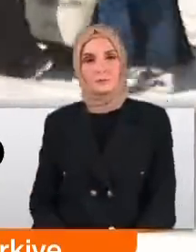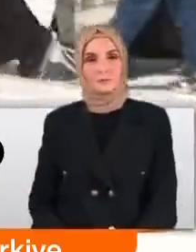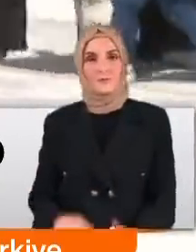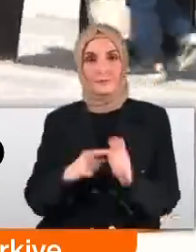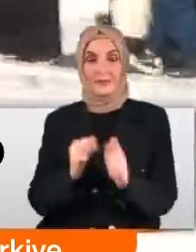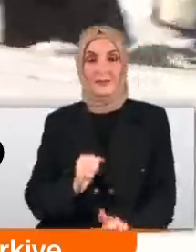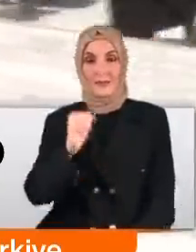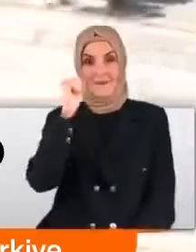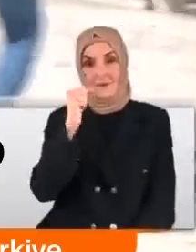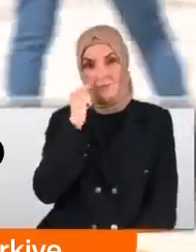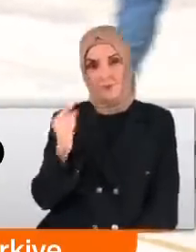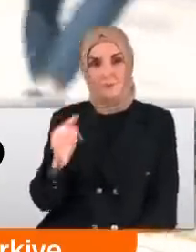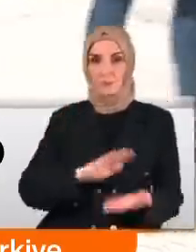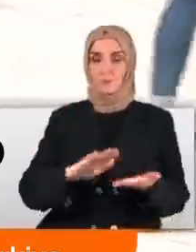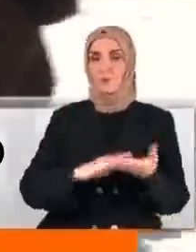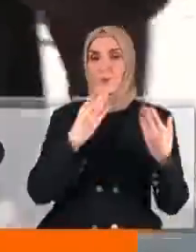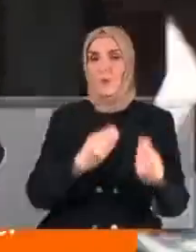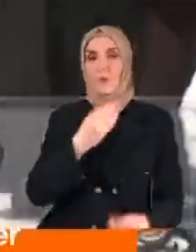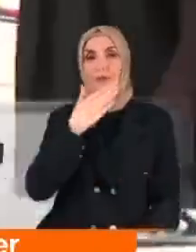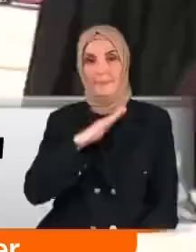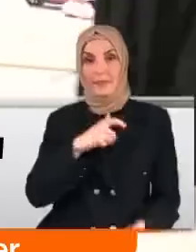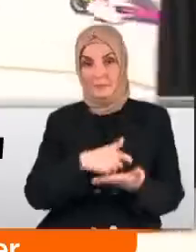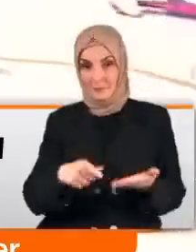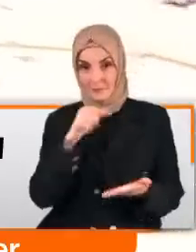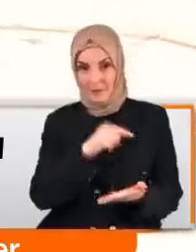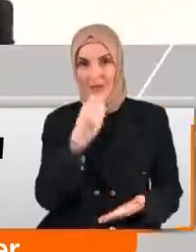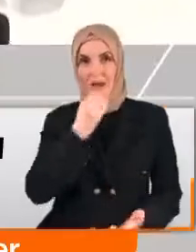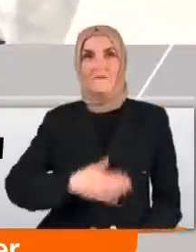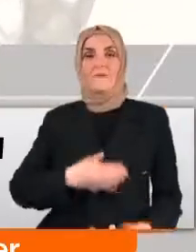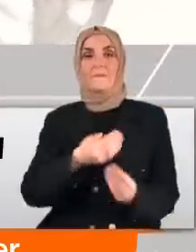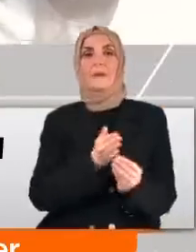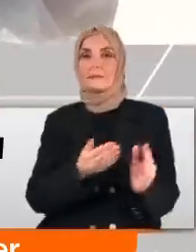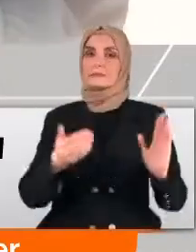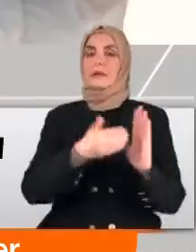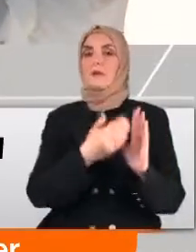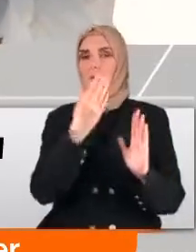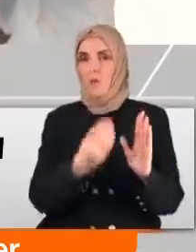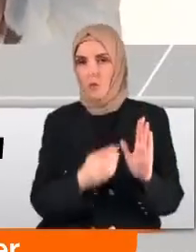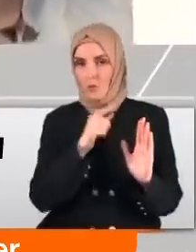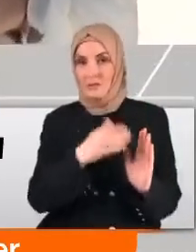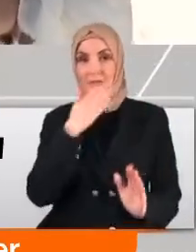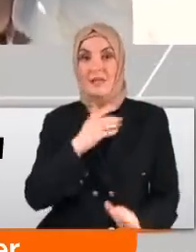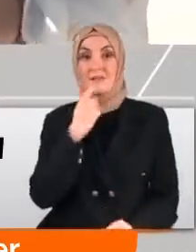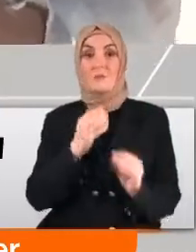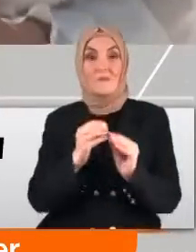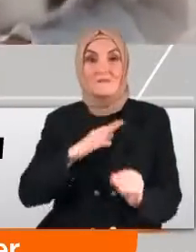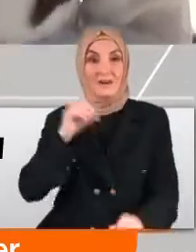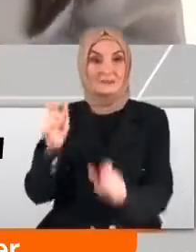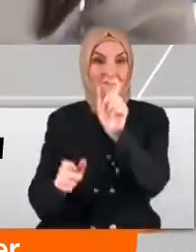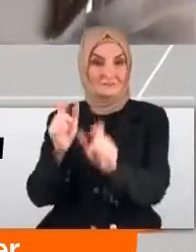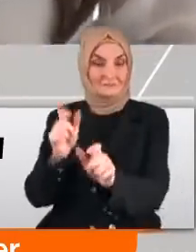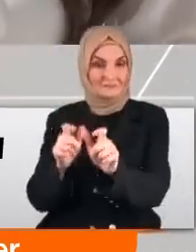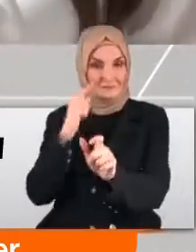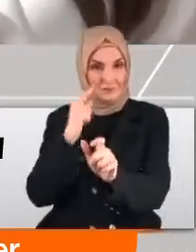Enflasyona göre düzenlenen emekli maaşlarına bir de refah payı eklenecek. Emeklilikte yaşa takılanlar yani EYT'liler de bu